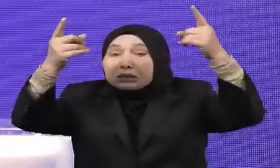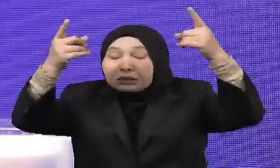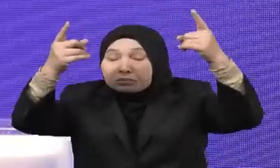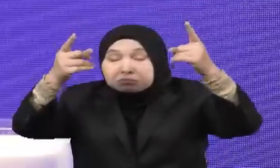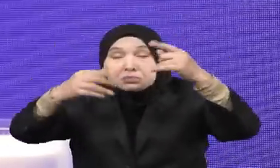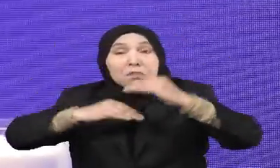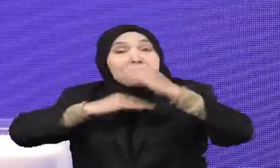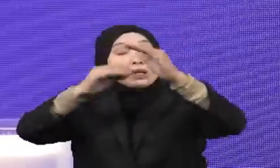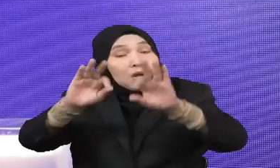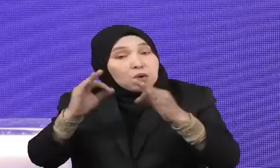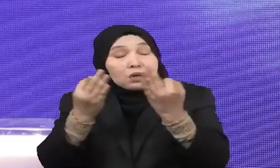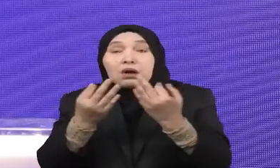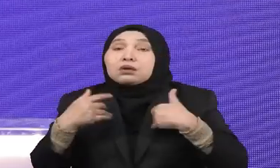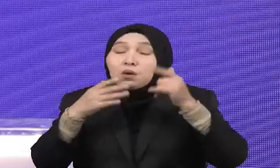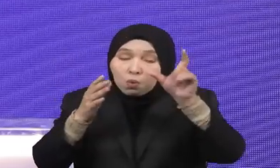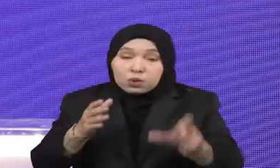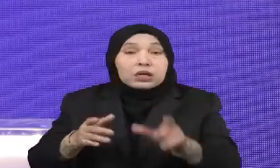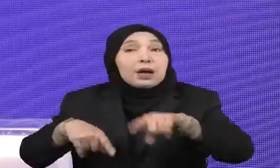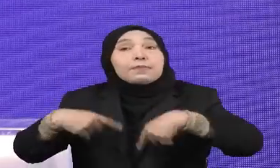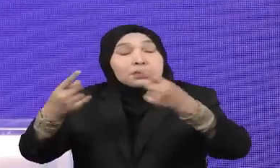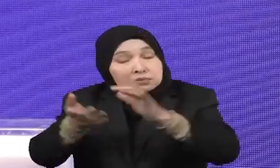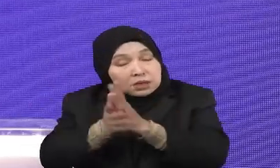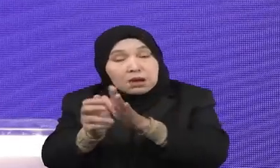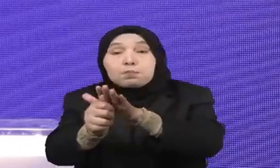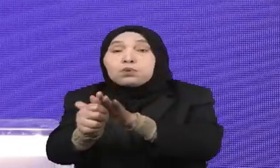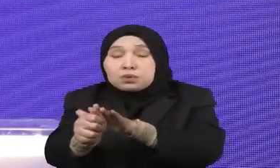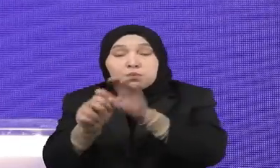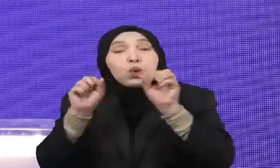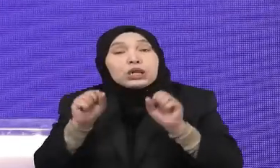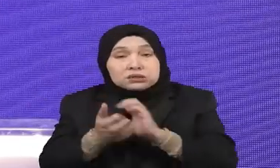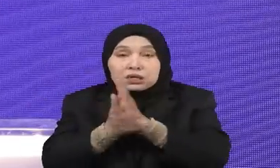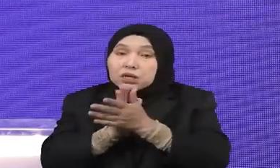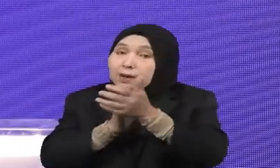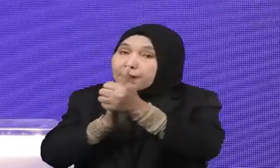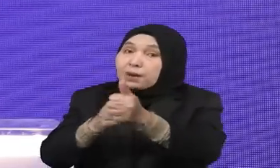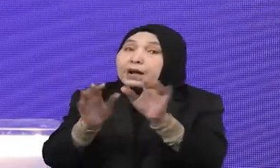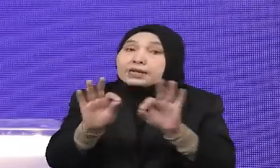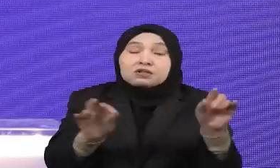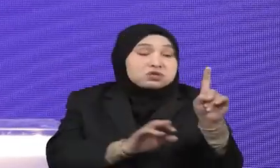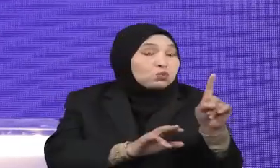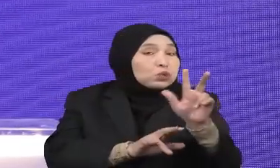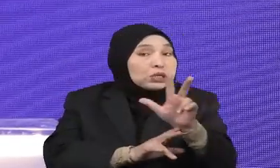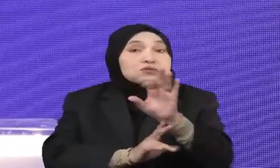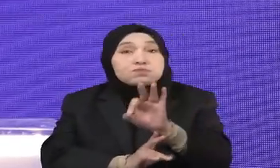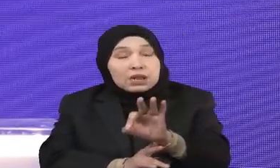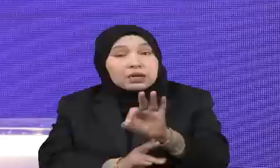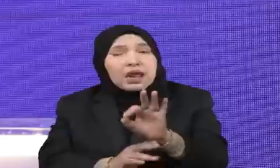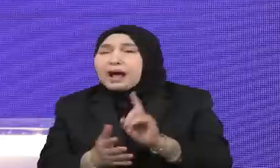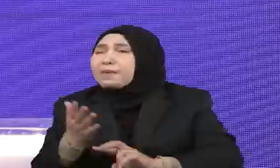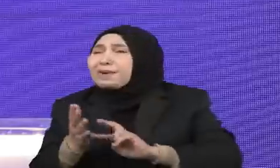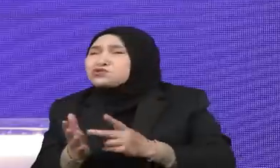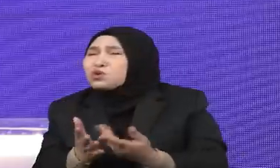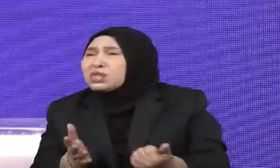contohnya ada orang yang pergi maka bujukan ini boleh kita jadikan panduan pada ayat 139 Walah Apa